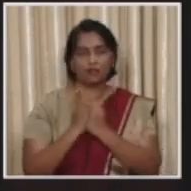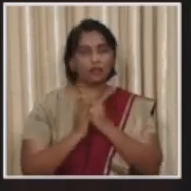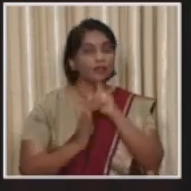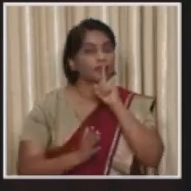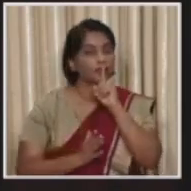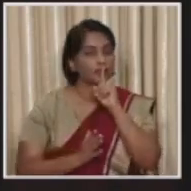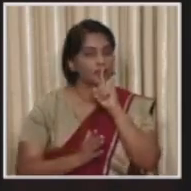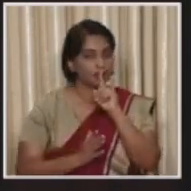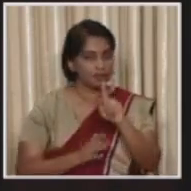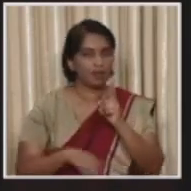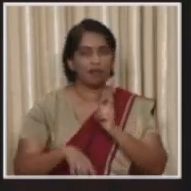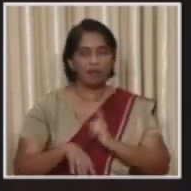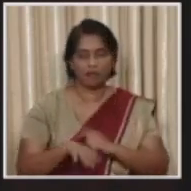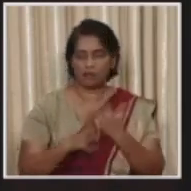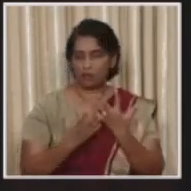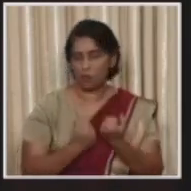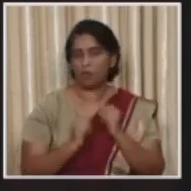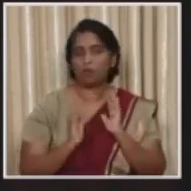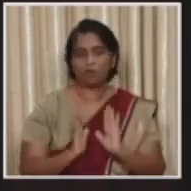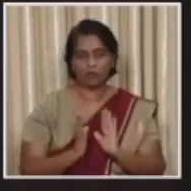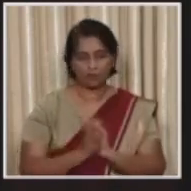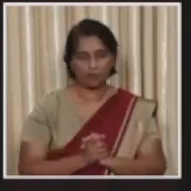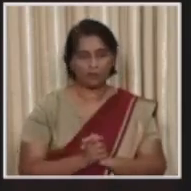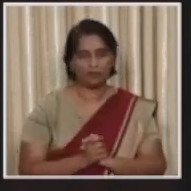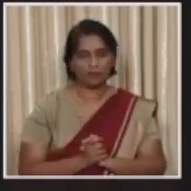කරන්නට අවකාශය ලැබෙන්නට ඕන.